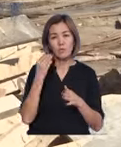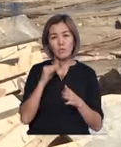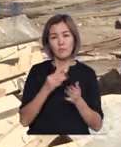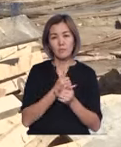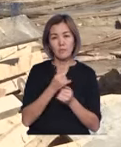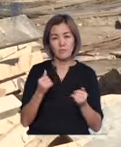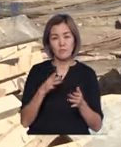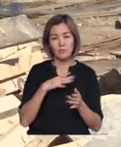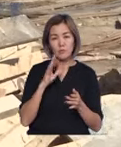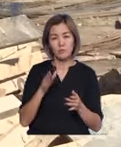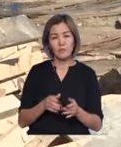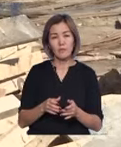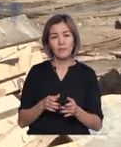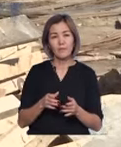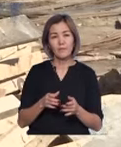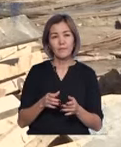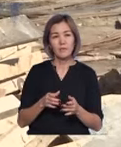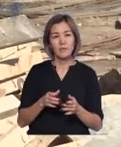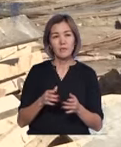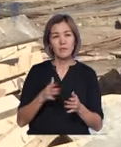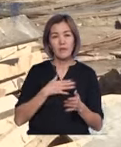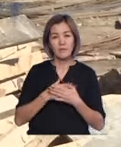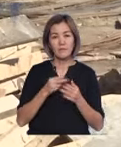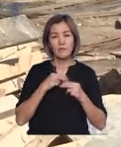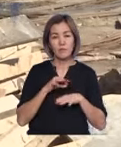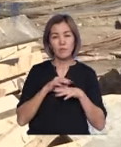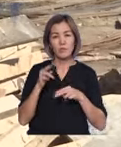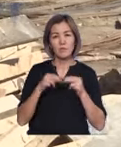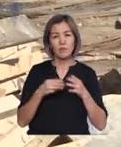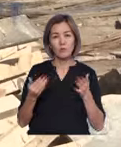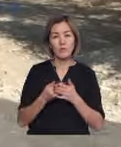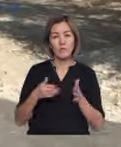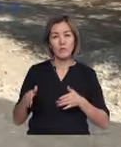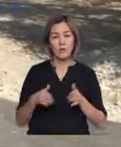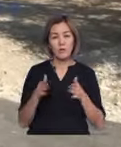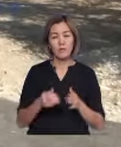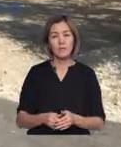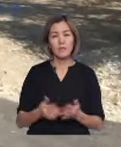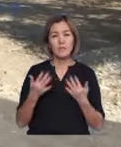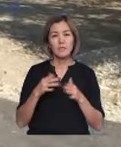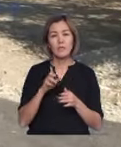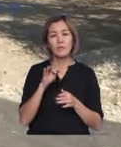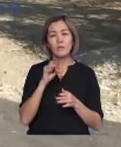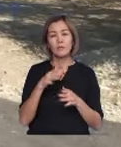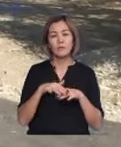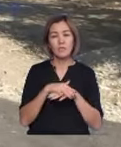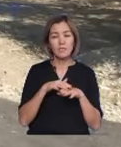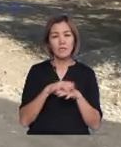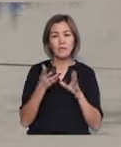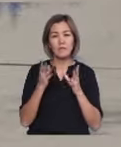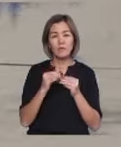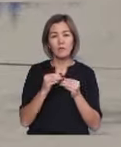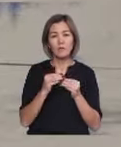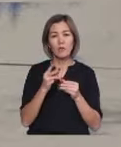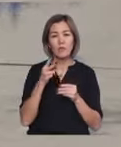медицинского обслуживания Кроме того в селе активно ведётся работа по строительству новой дороги село ба скунси население которого составляет